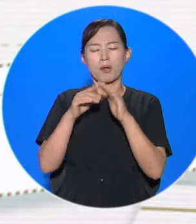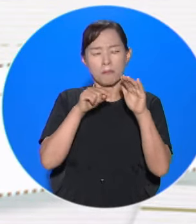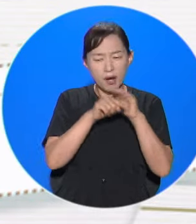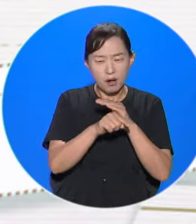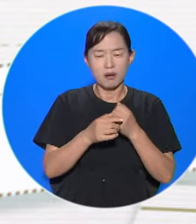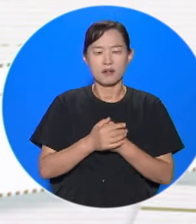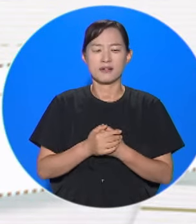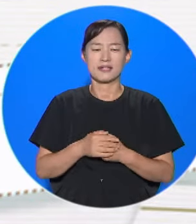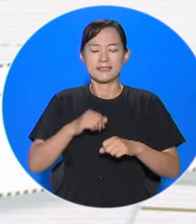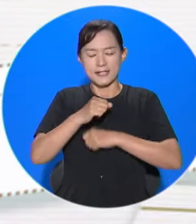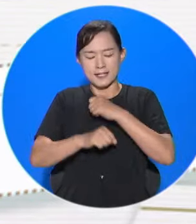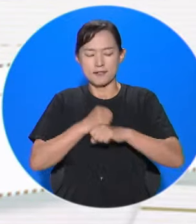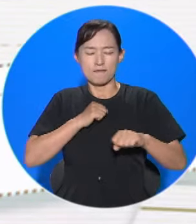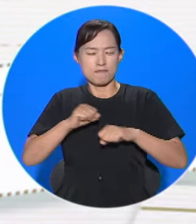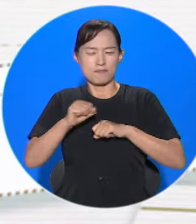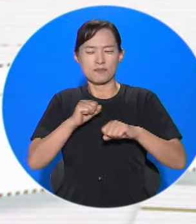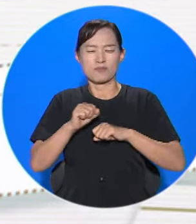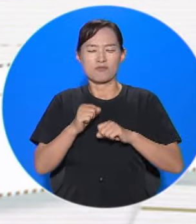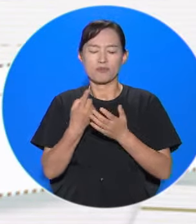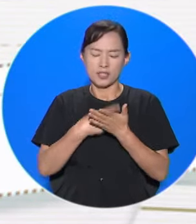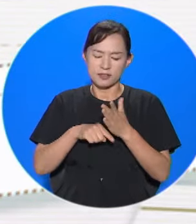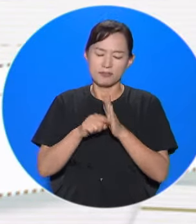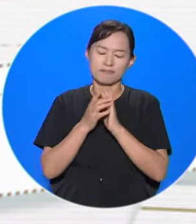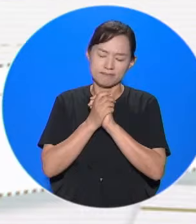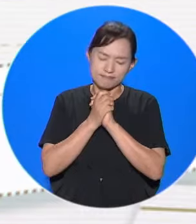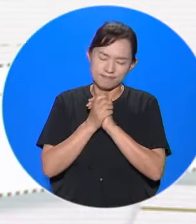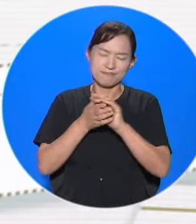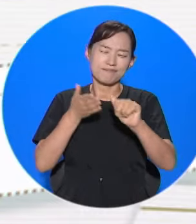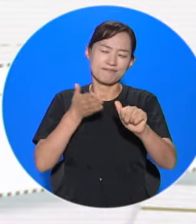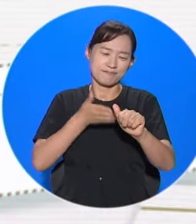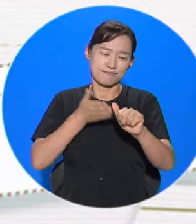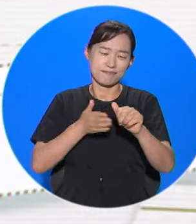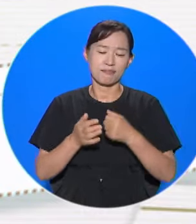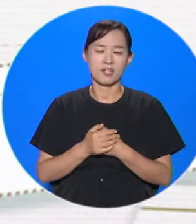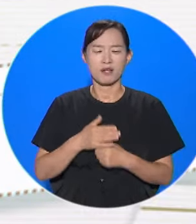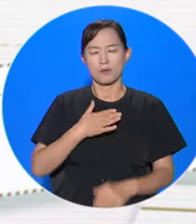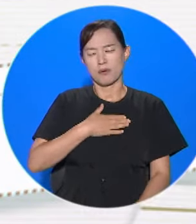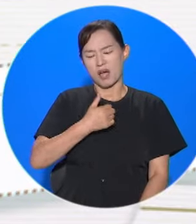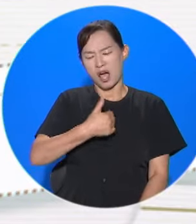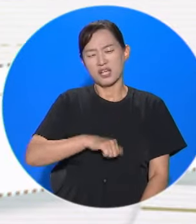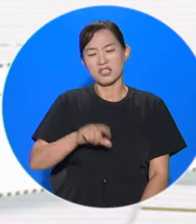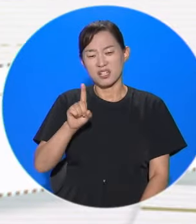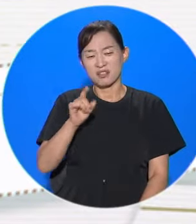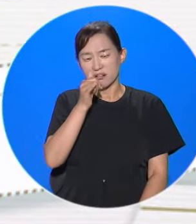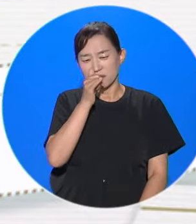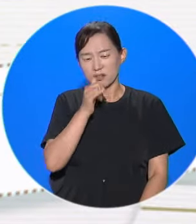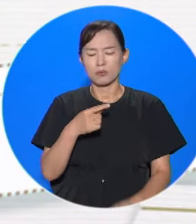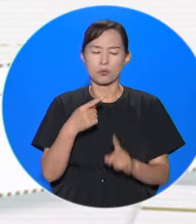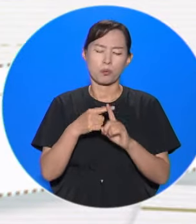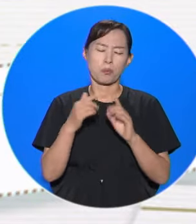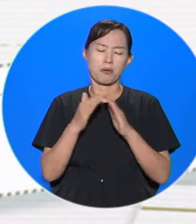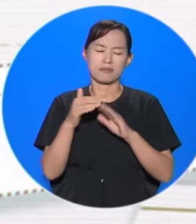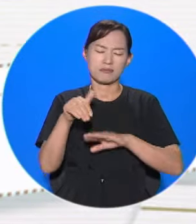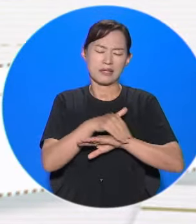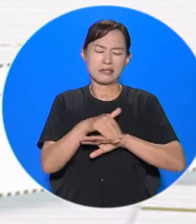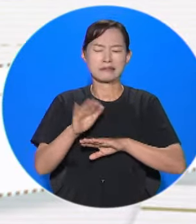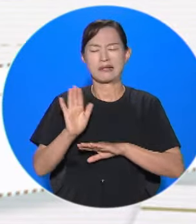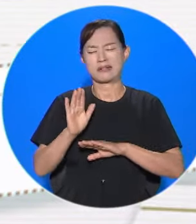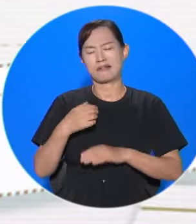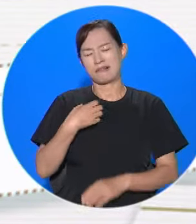나가고 자유롭게 움직일 수 있도록 기도를 부탁드립니다. 또 저에게 아들이 하나 있는데요. 교회에 나가지